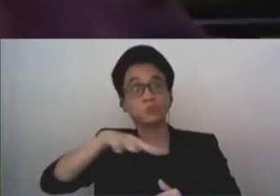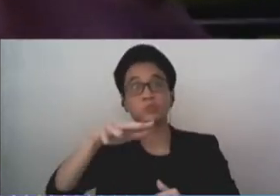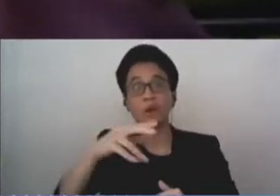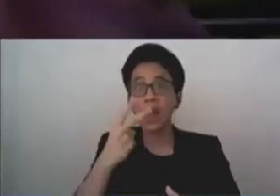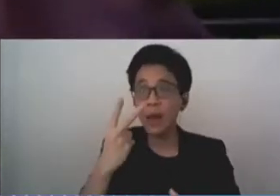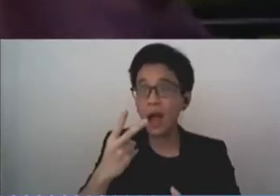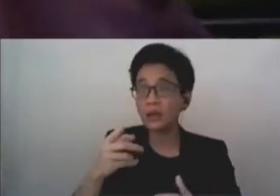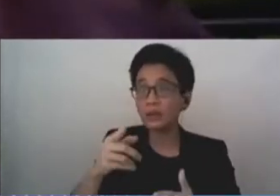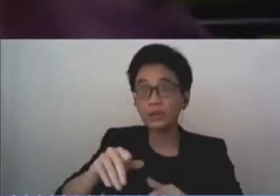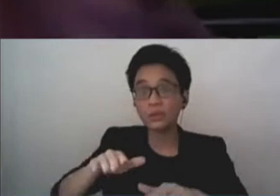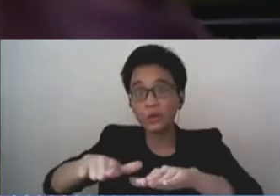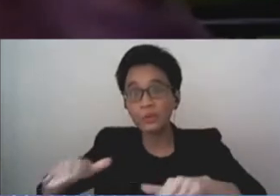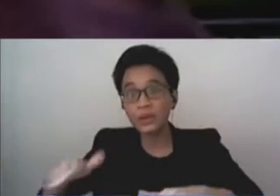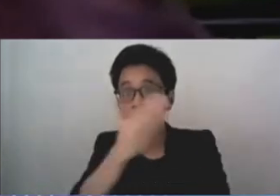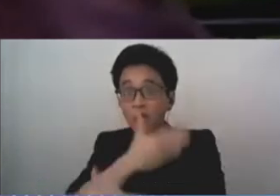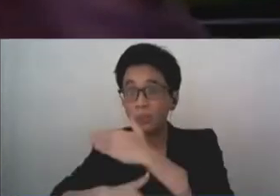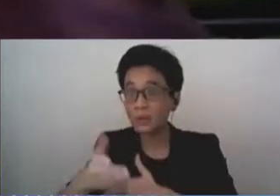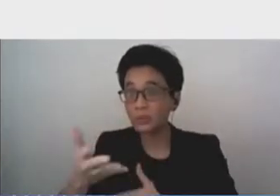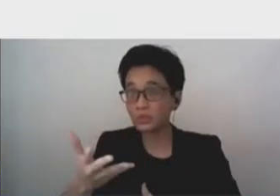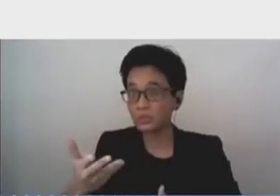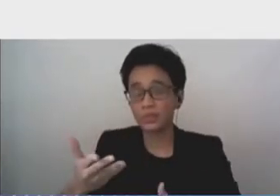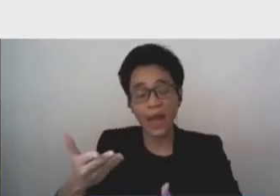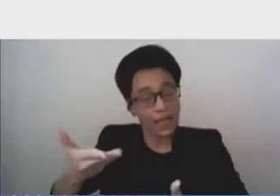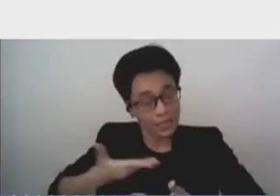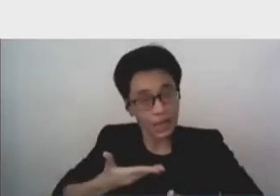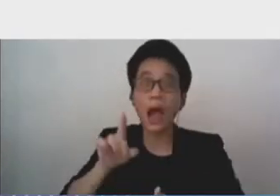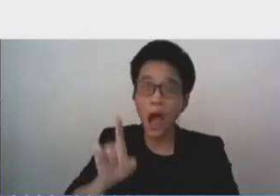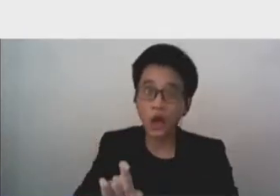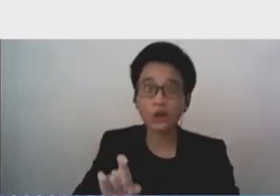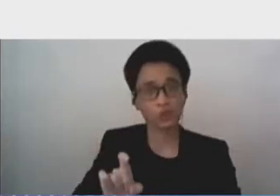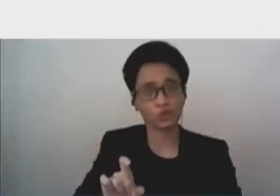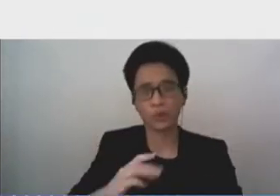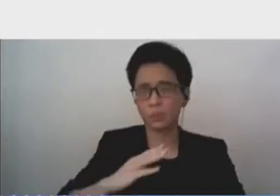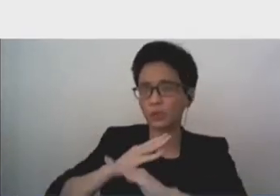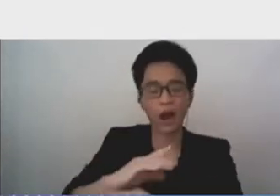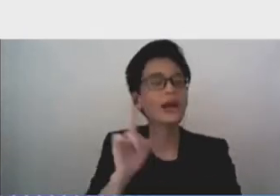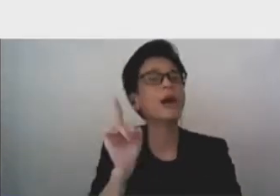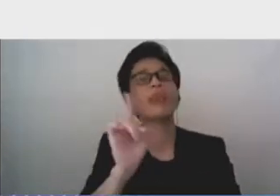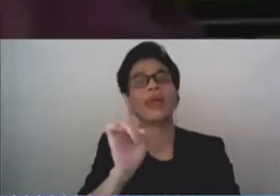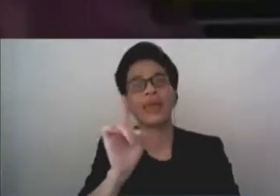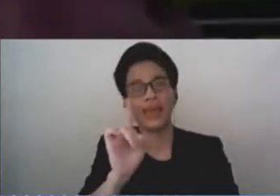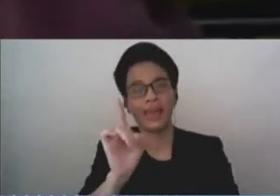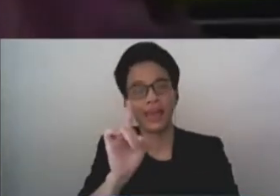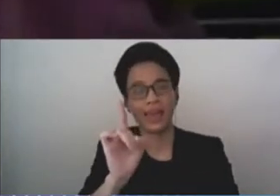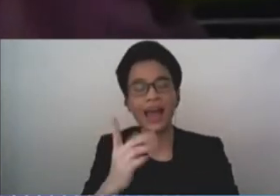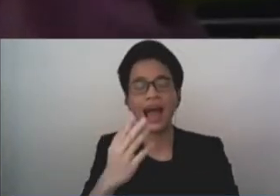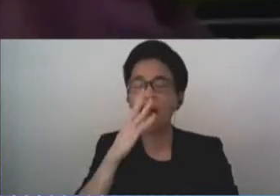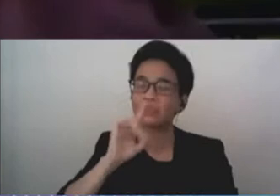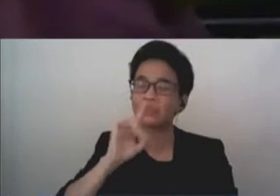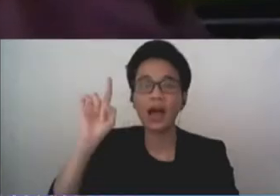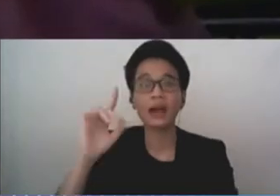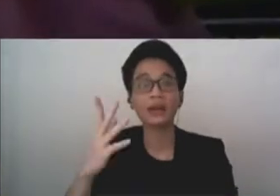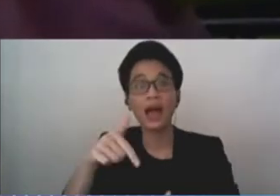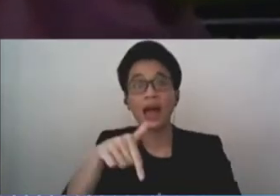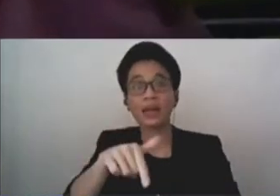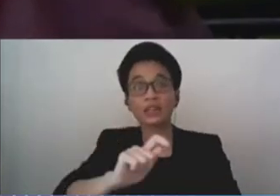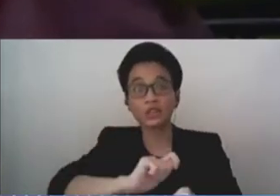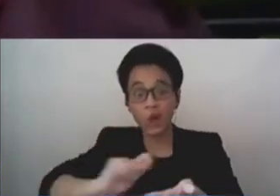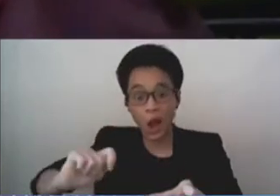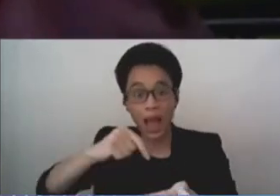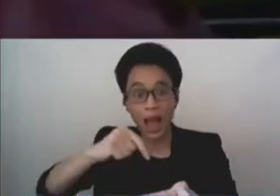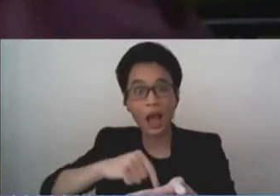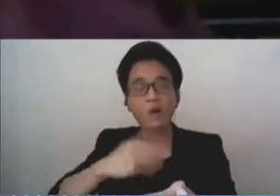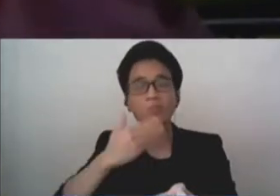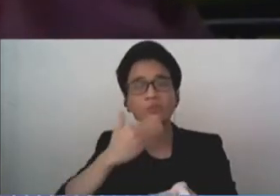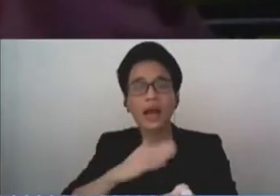berkebutuhan khusus yang mau bersekolah. Gitu. Jadi ada kuota 5%